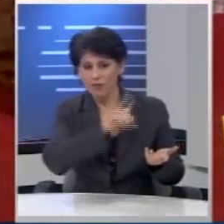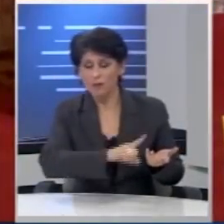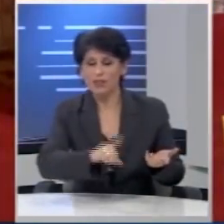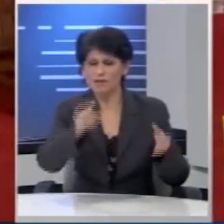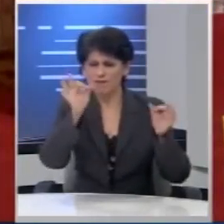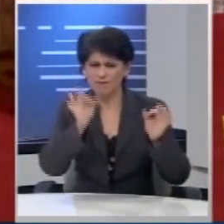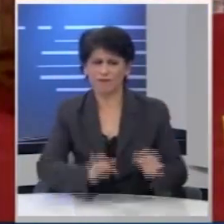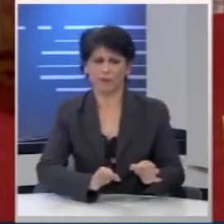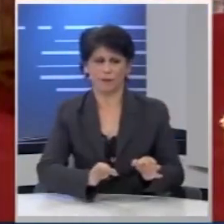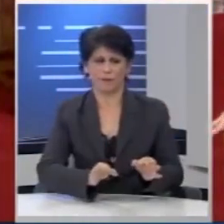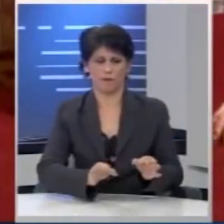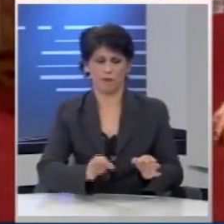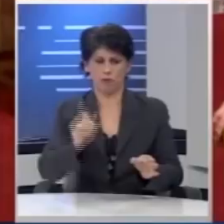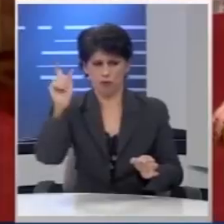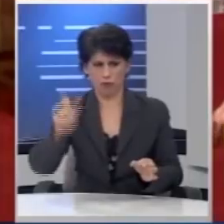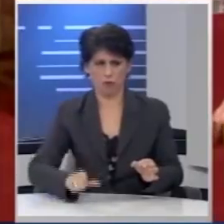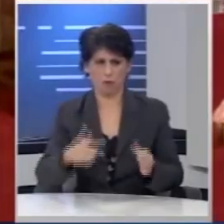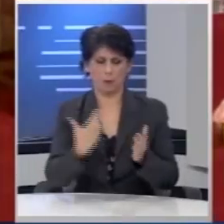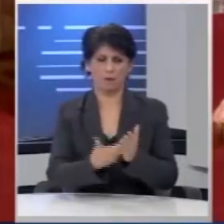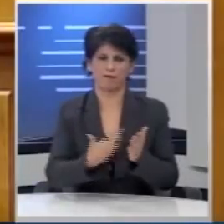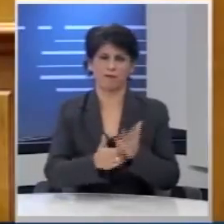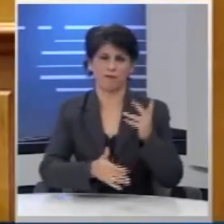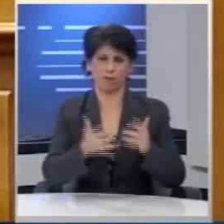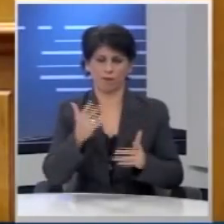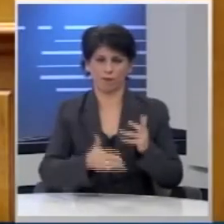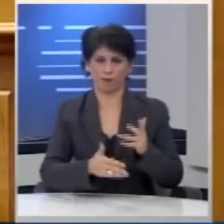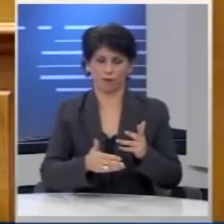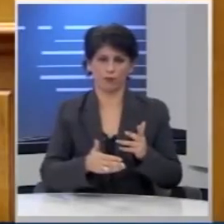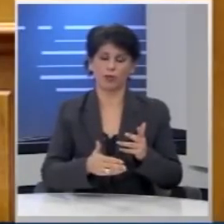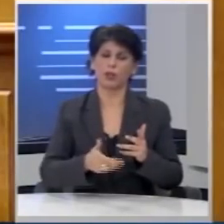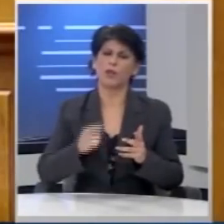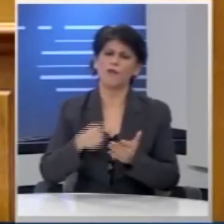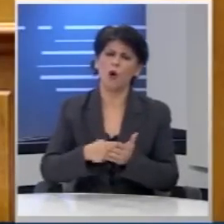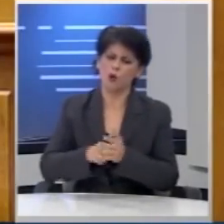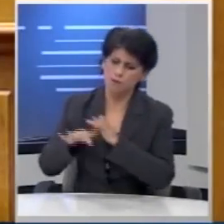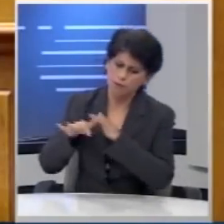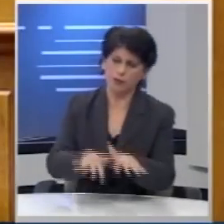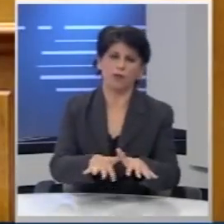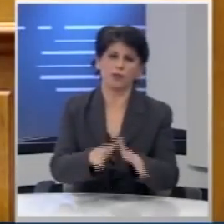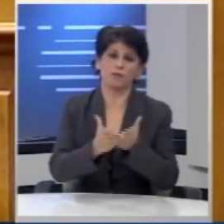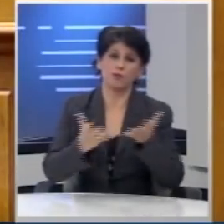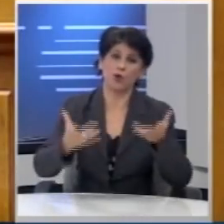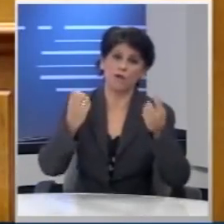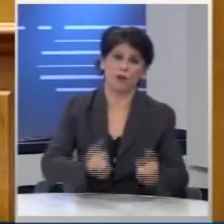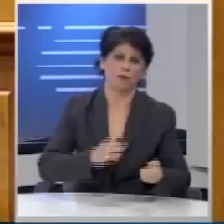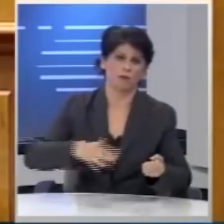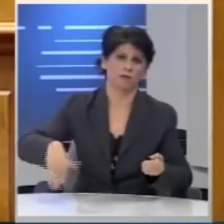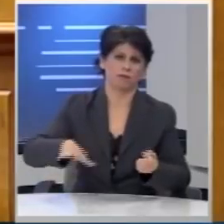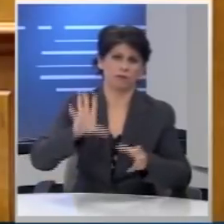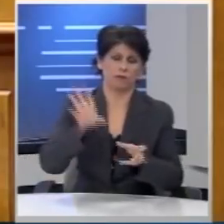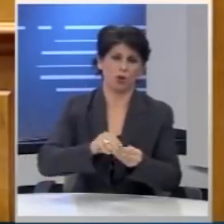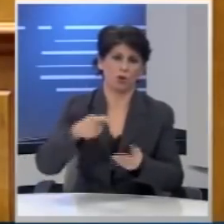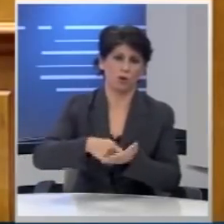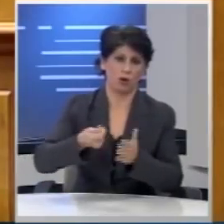διαψεύδουν κατηγορηματικά τα ίδια τα στοιχεία του προϋπολογισμού. Η φοροεπίθεση εντείνεται στο λαό. Οι συνολικοί